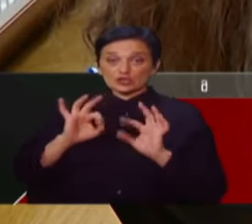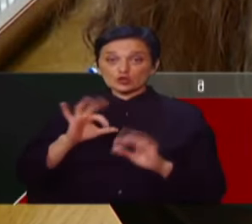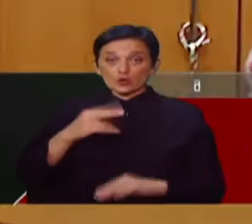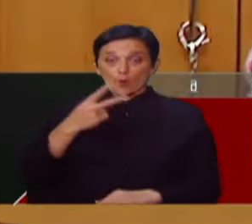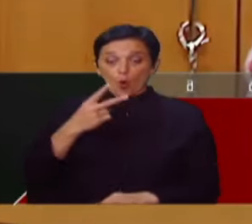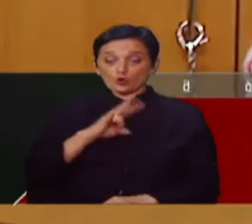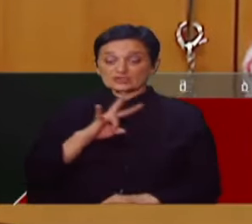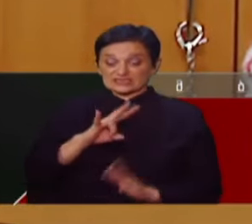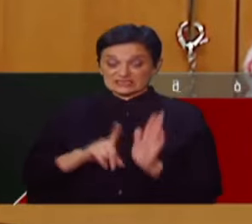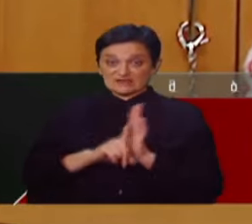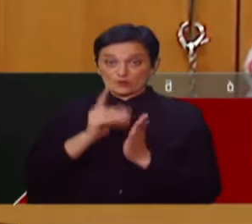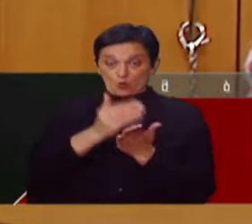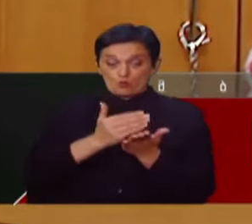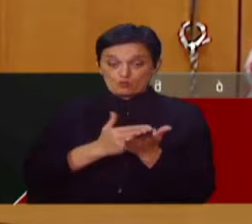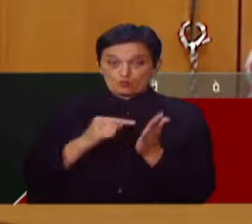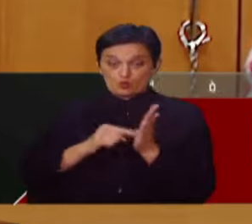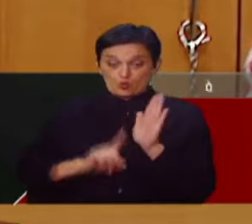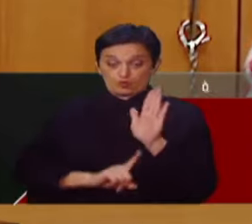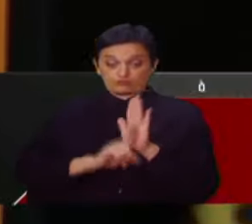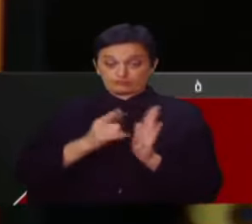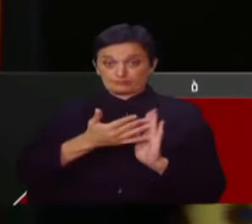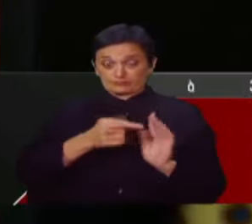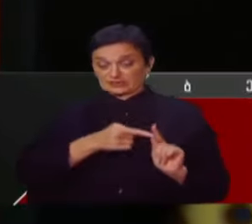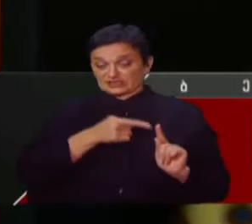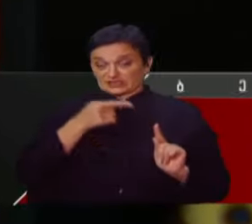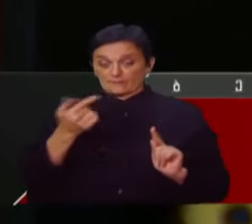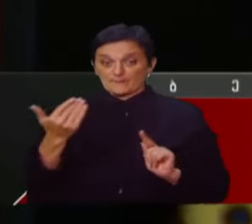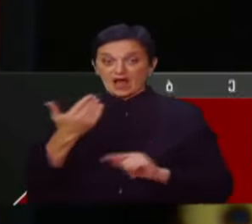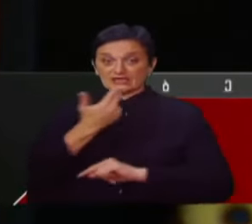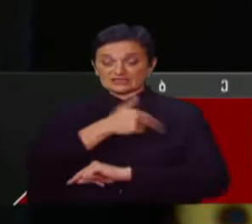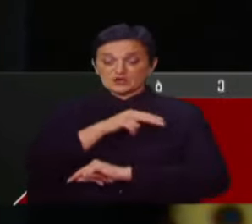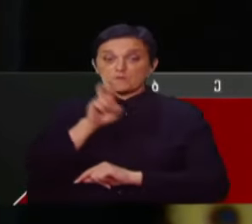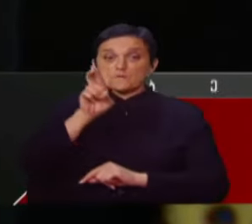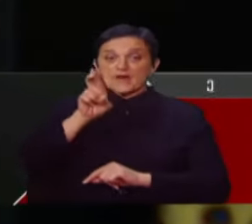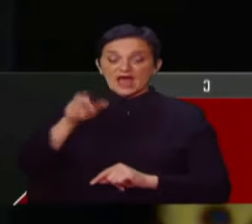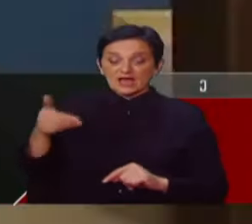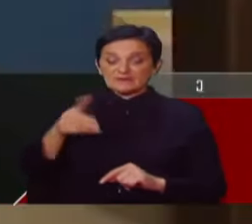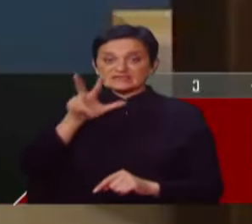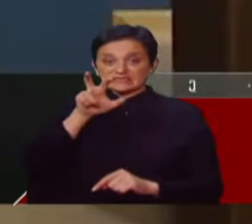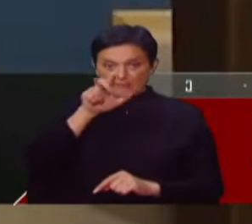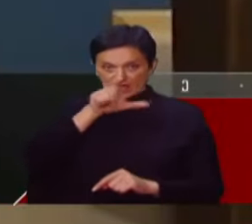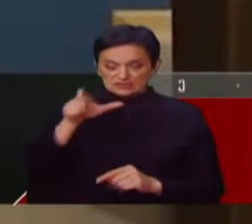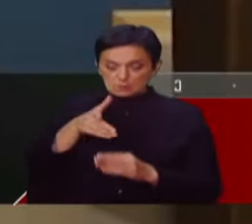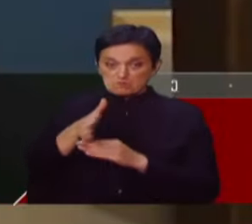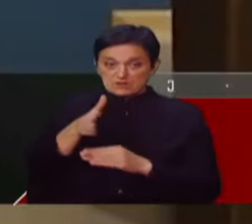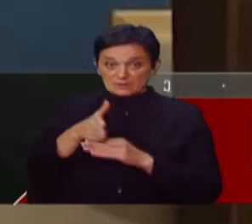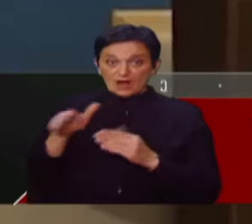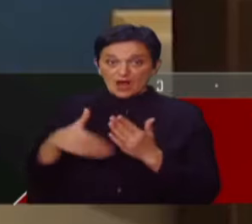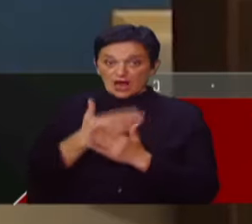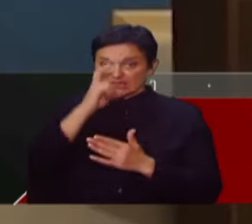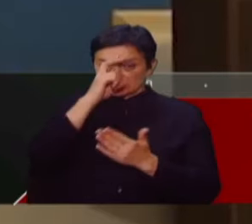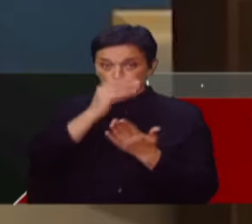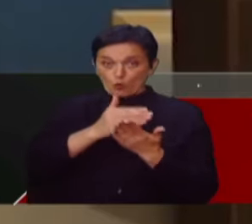20 ივნისიდან, ანუ პროგრამის ამოქმედებიდან დღემდე მხოლოდ მათ კლინიკას B ჰეპატიტის მქონე 300-მა ადამიანმა მიმართა. ახალი